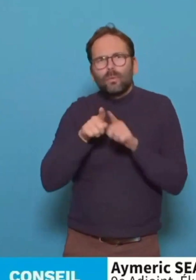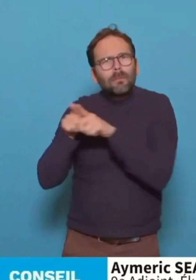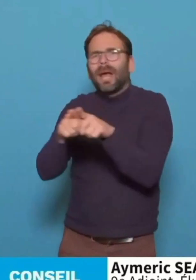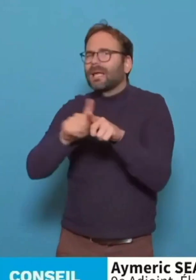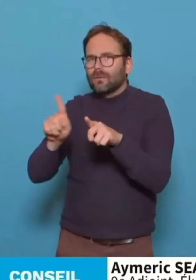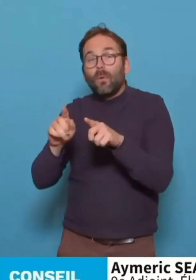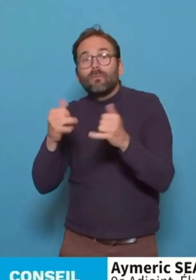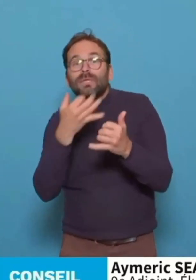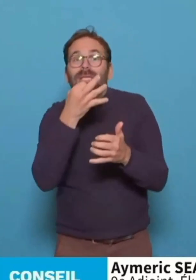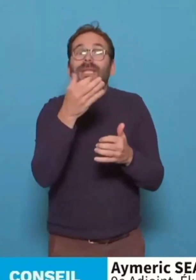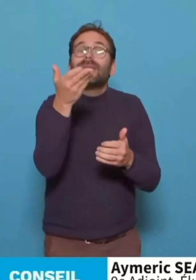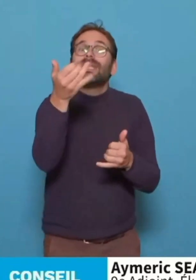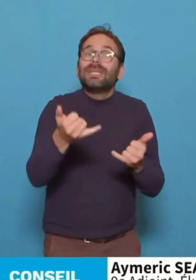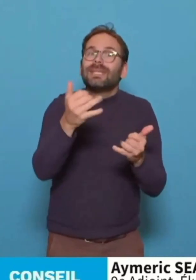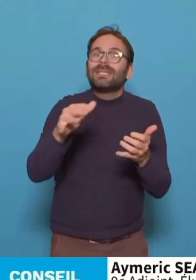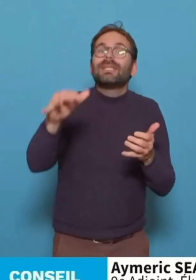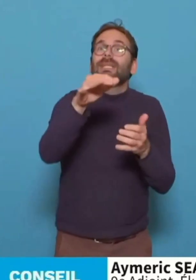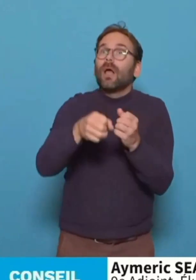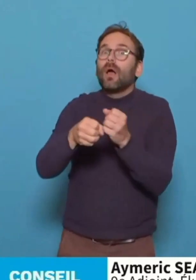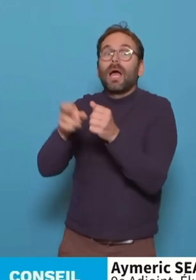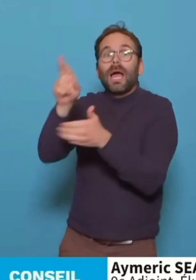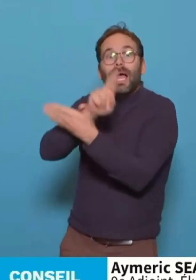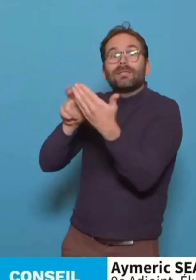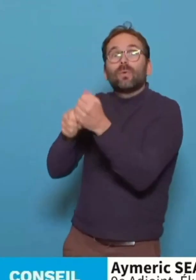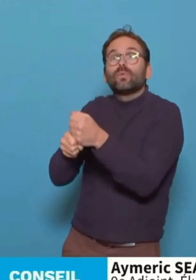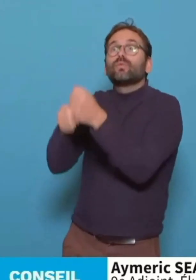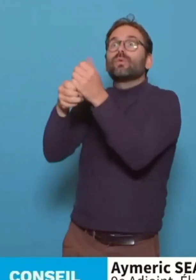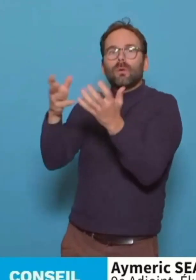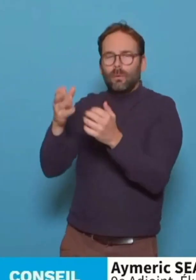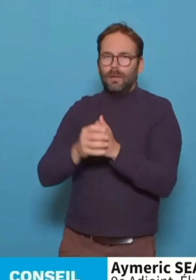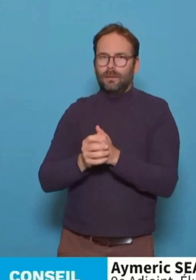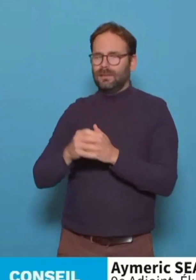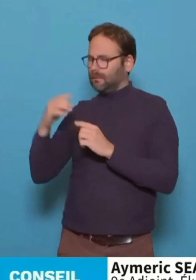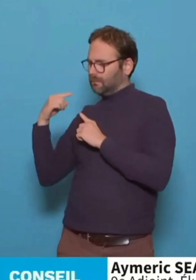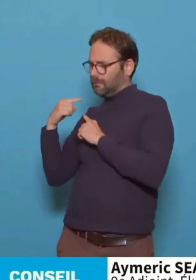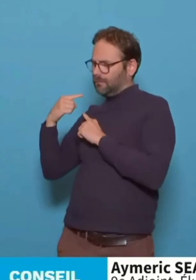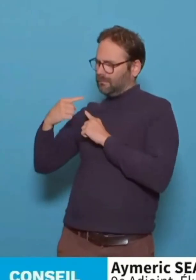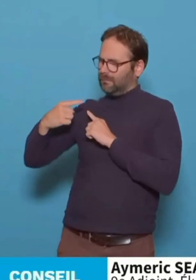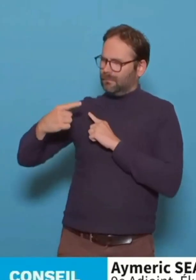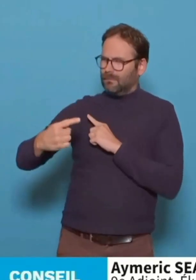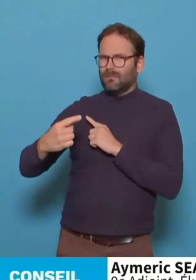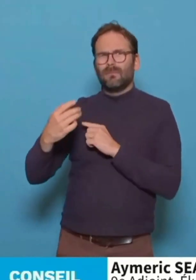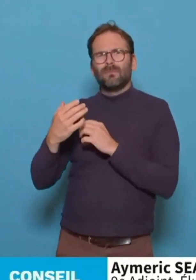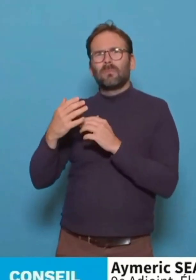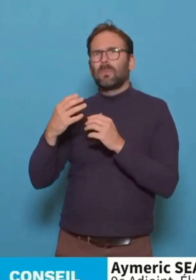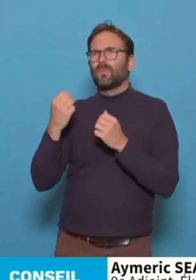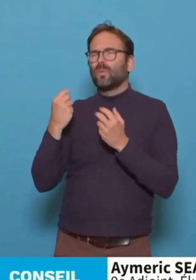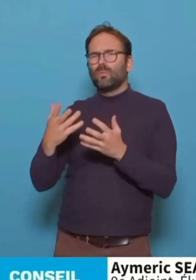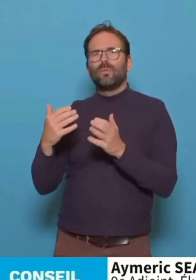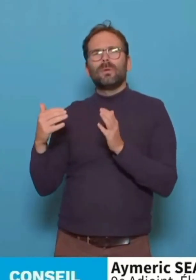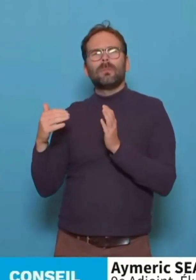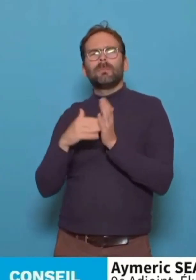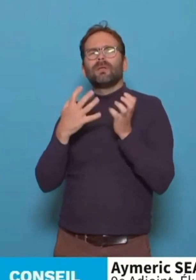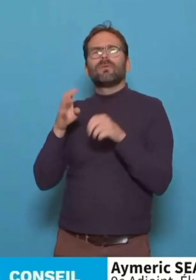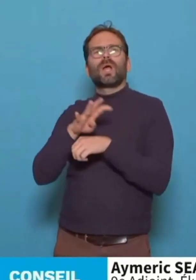faites ici en soutenant la région, c'est la rupture avec le consensus qui existait depuis la Libération, depuis